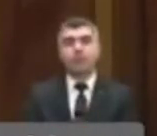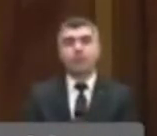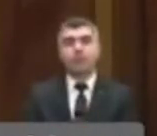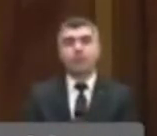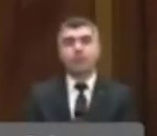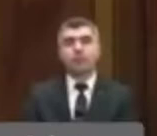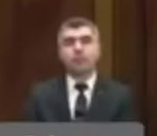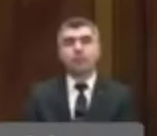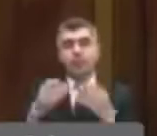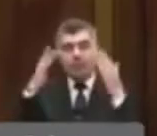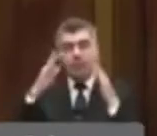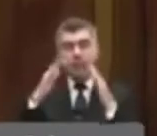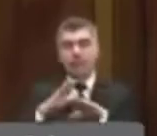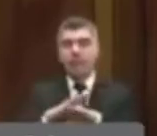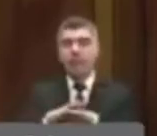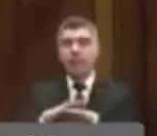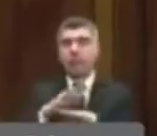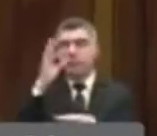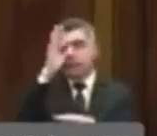الثقافة السياسية،